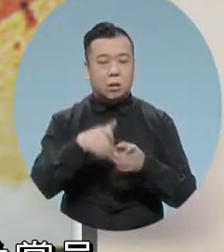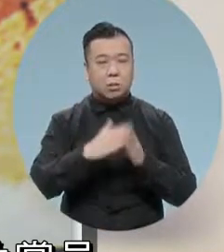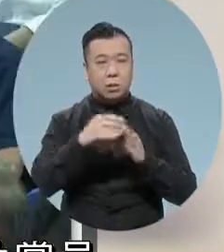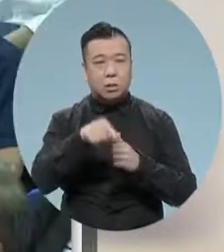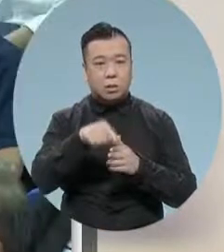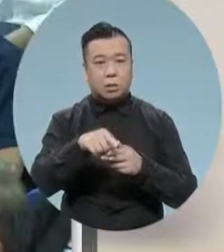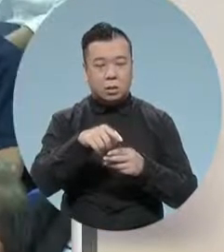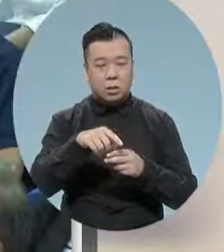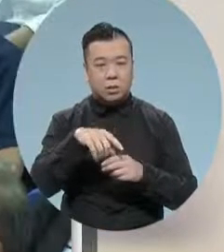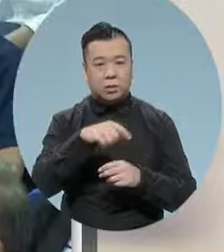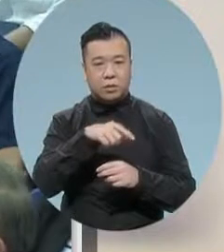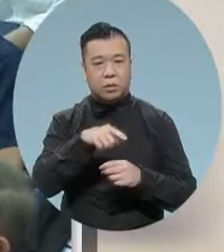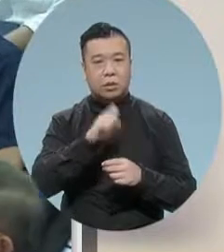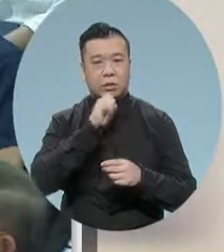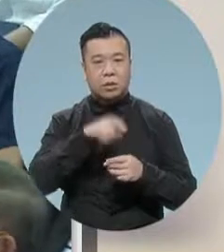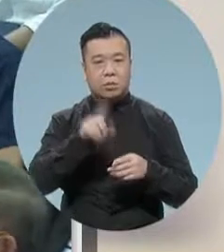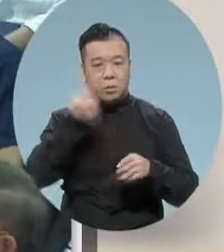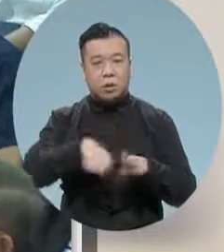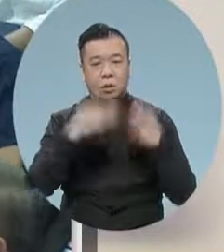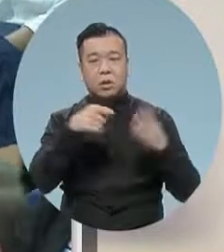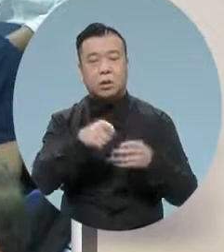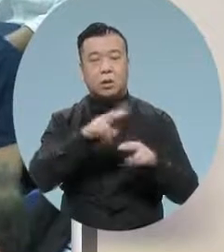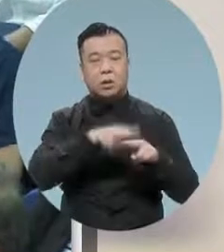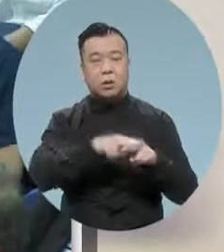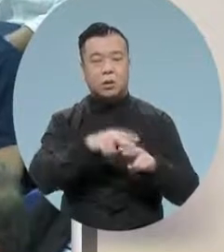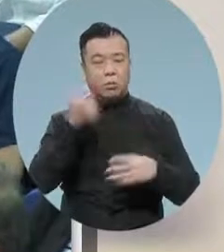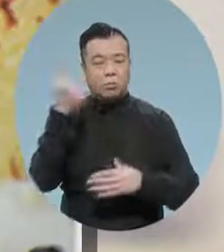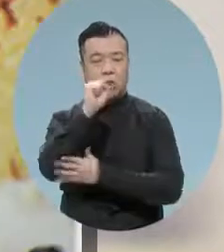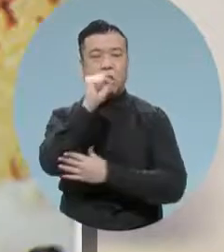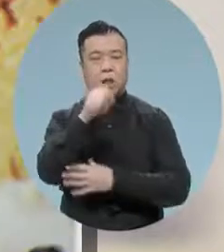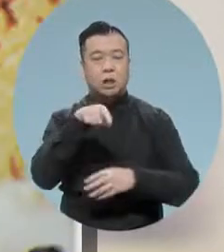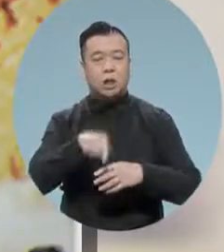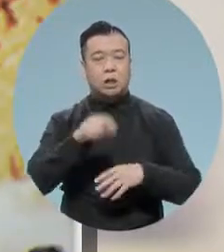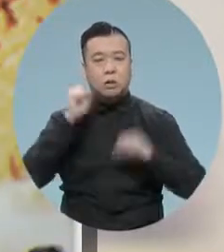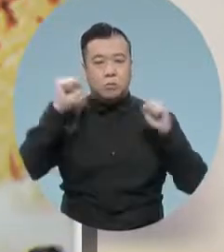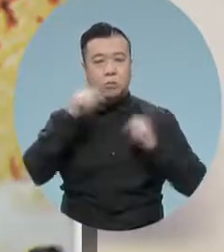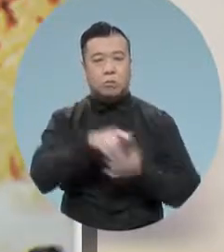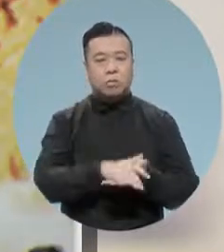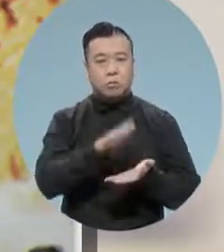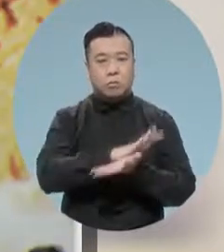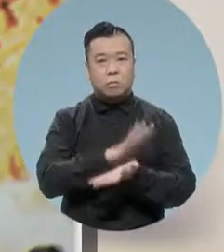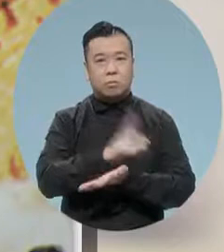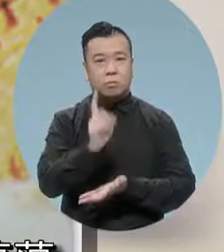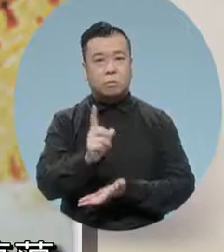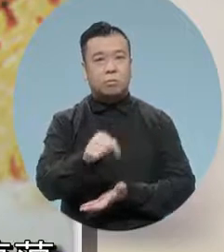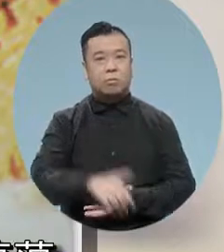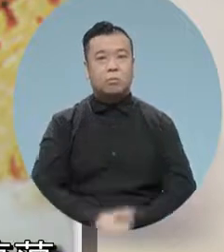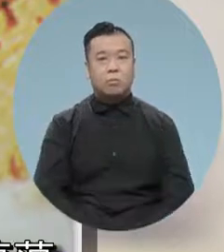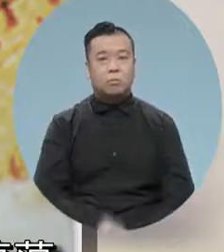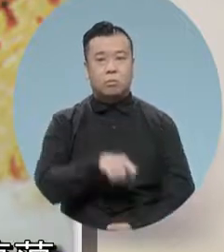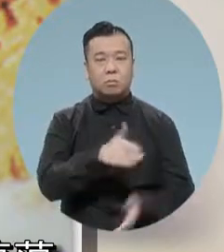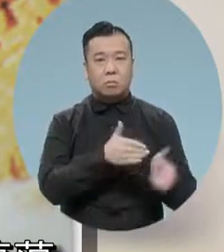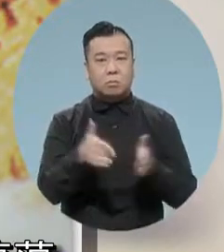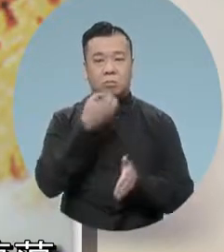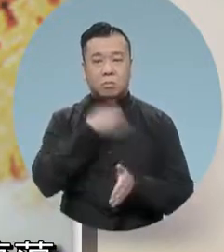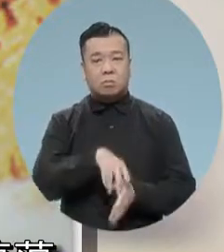的党员，就开始了中国的复兴运动。在这8年的时间里面，他们经历